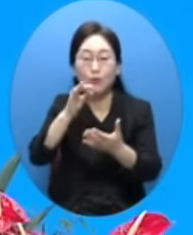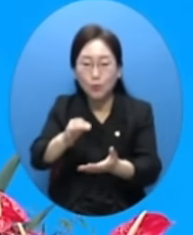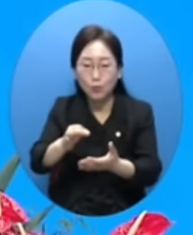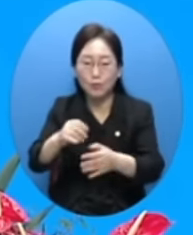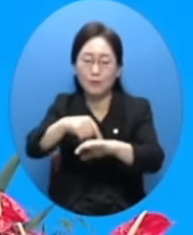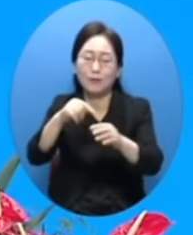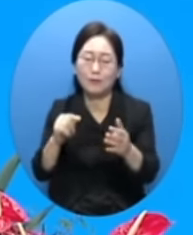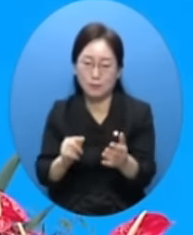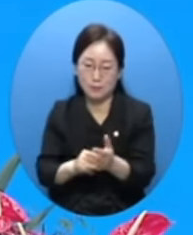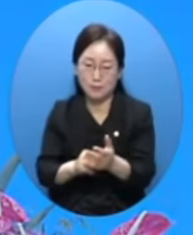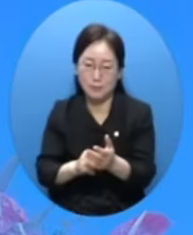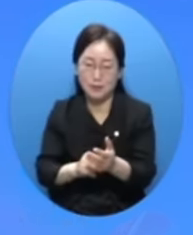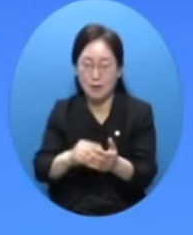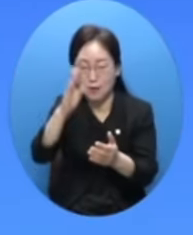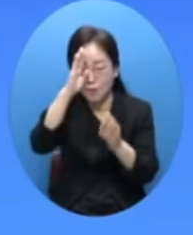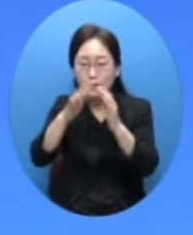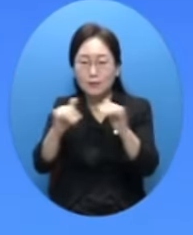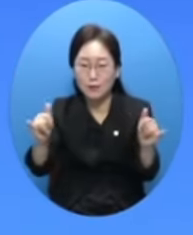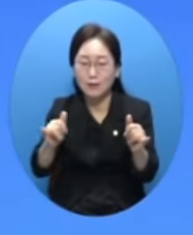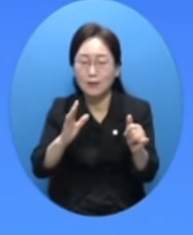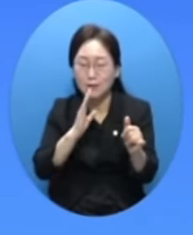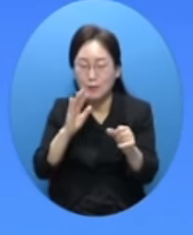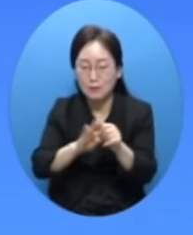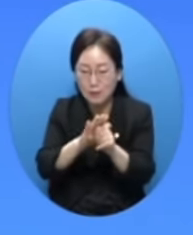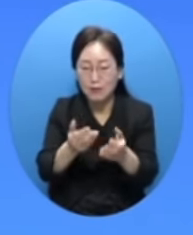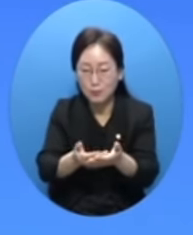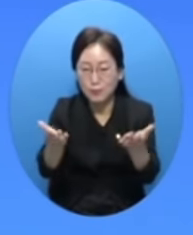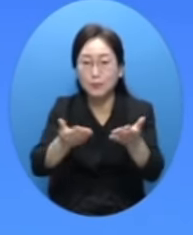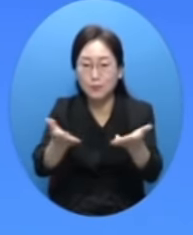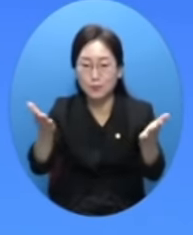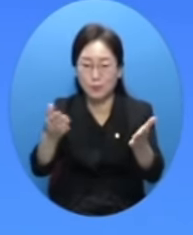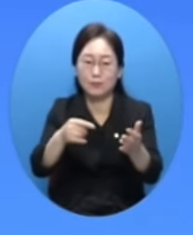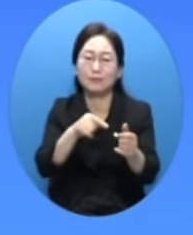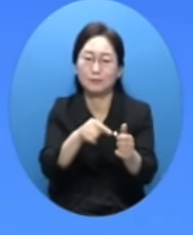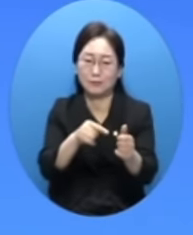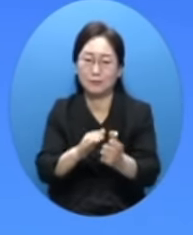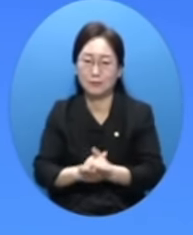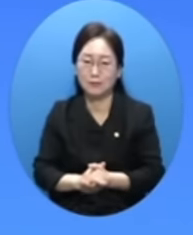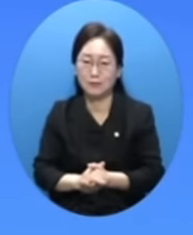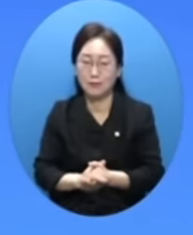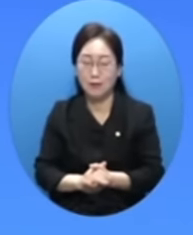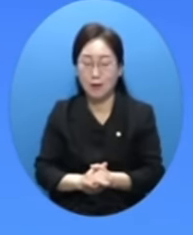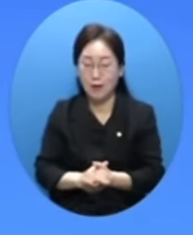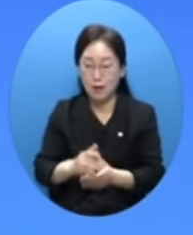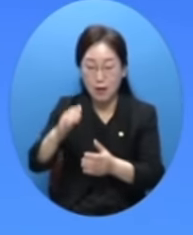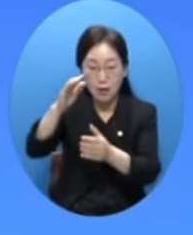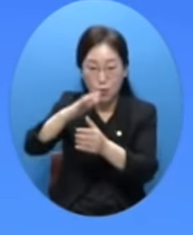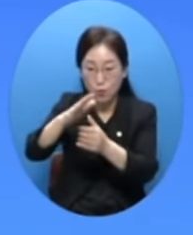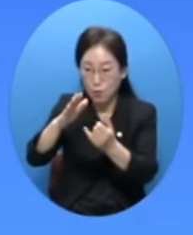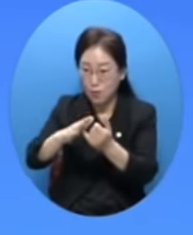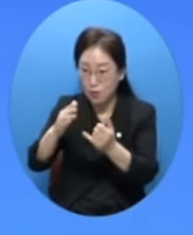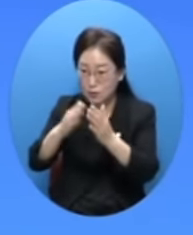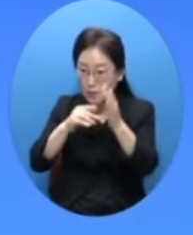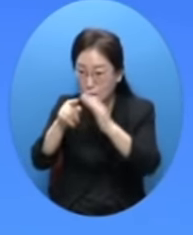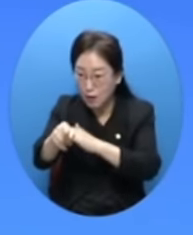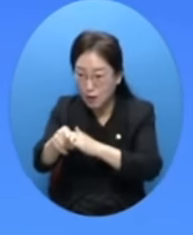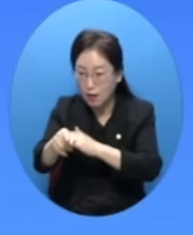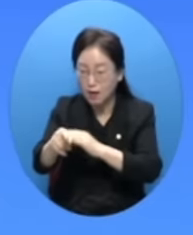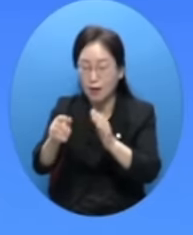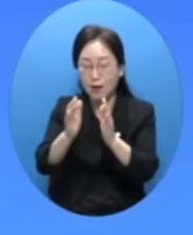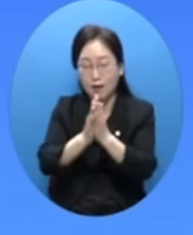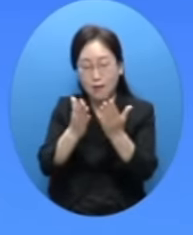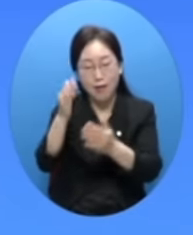시간까지 환자들에게 정말 사랑을 나눠주던 그분은 어린 환자들의 집에까지 가져가서 동화책을 읽어주기도